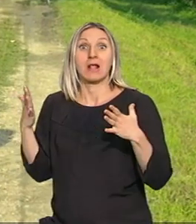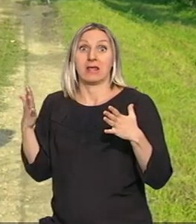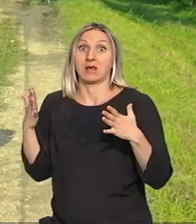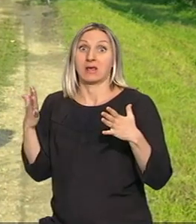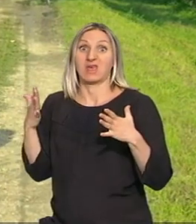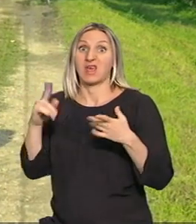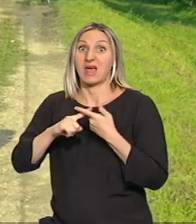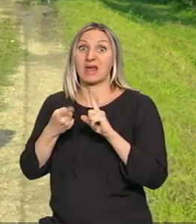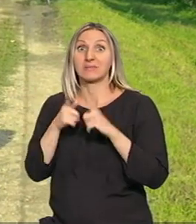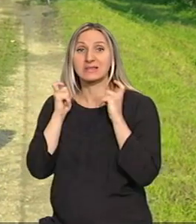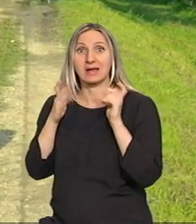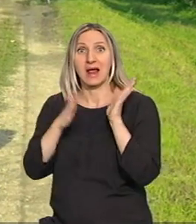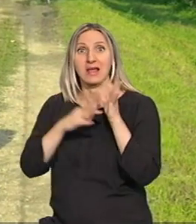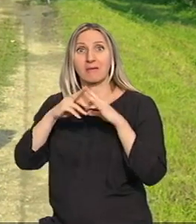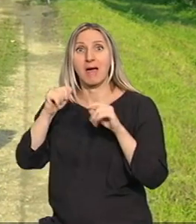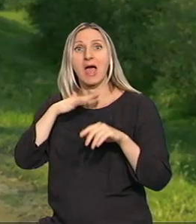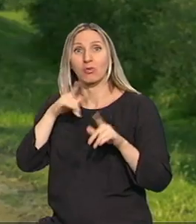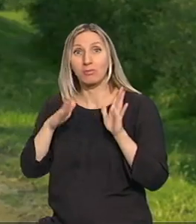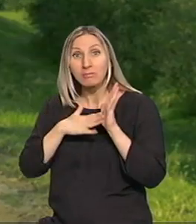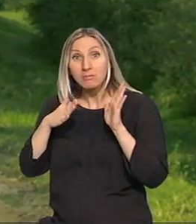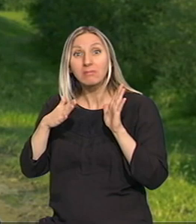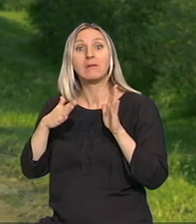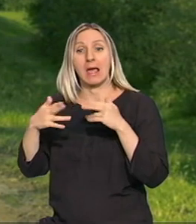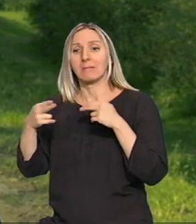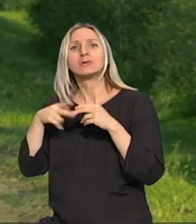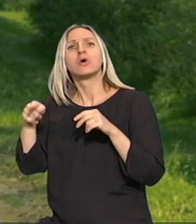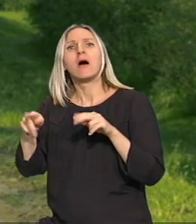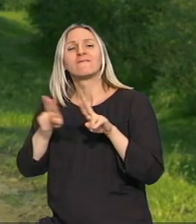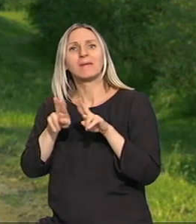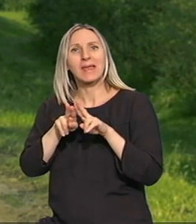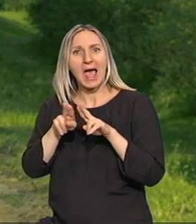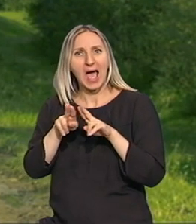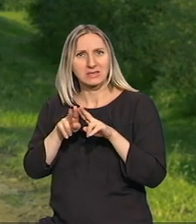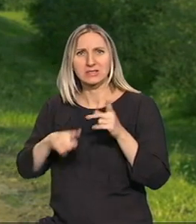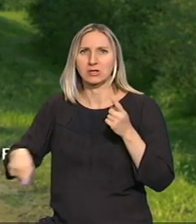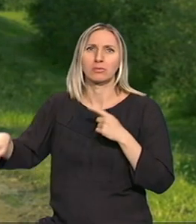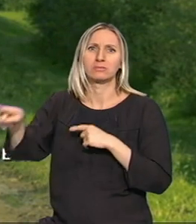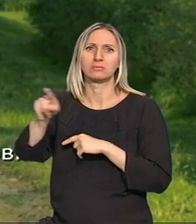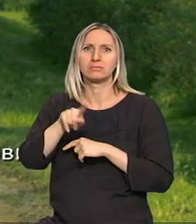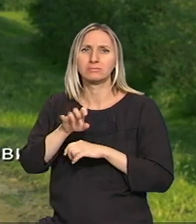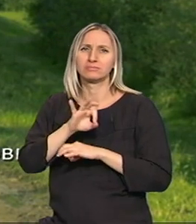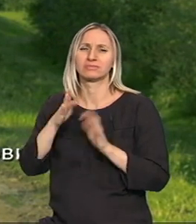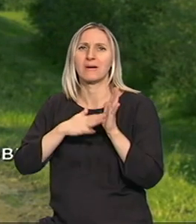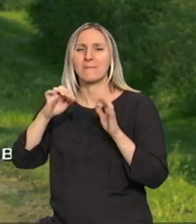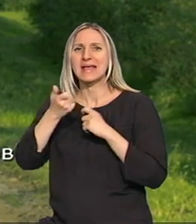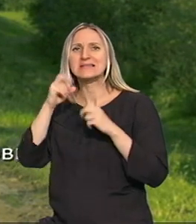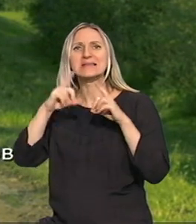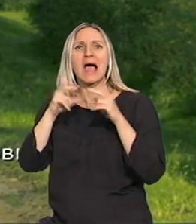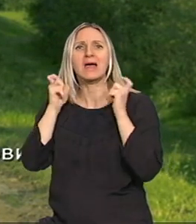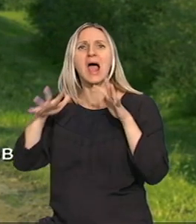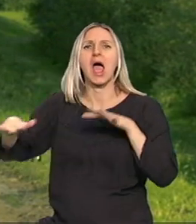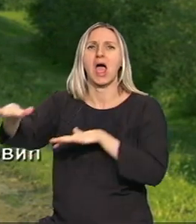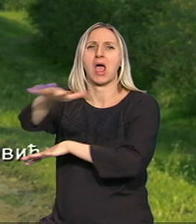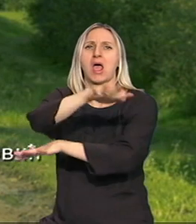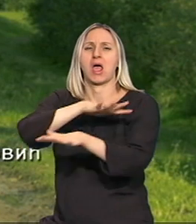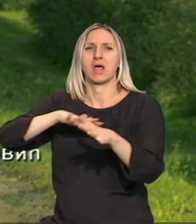Margum, pored Viminacijuma kao najznačajniji glavnog grada čitave Mezije, superior Gornje Mezije. U Margumu je